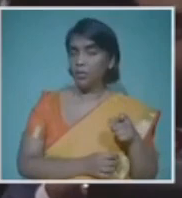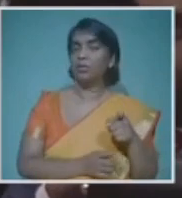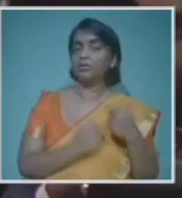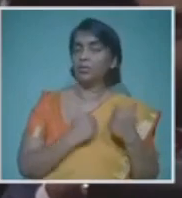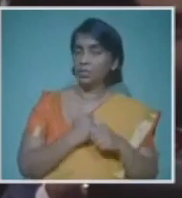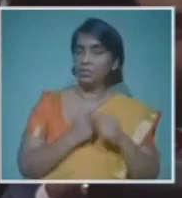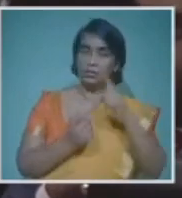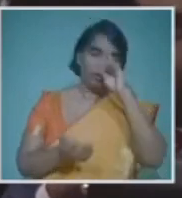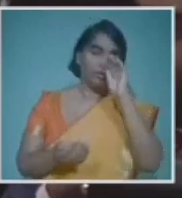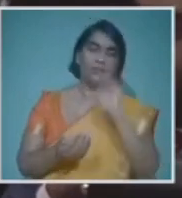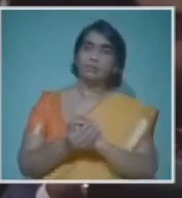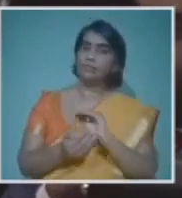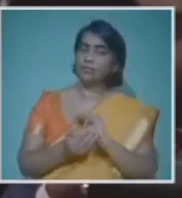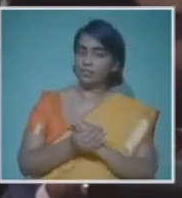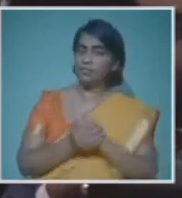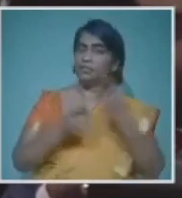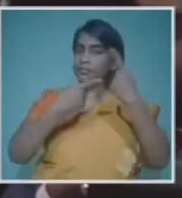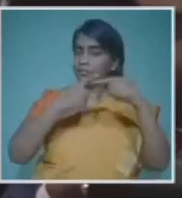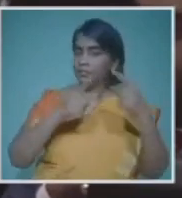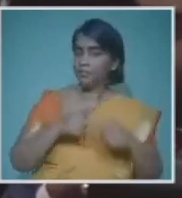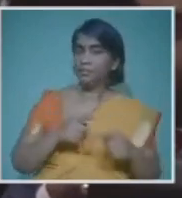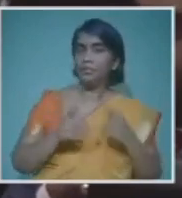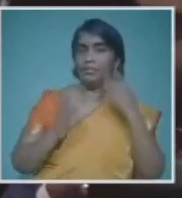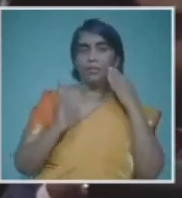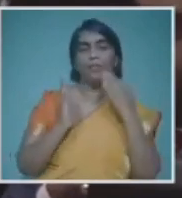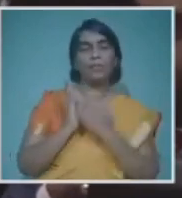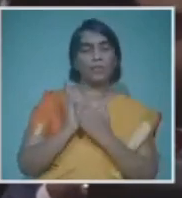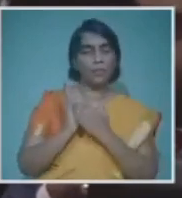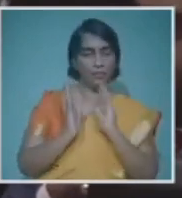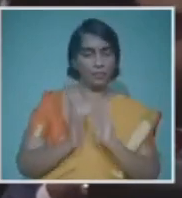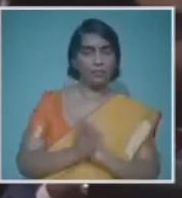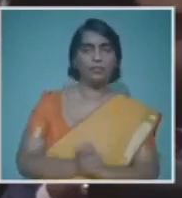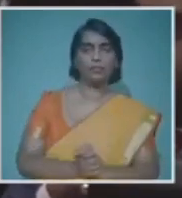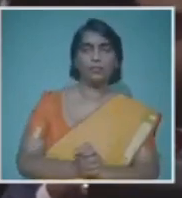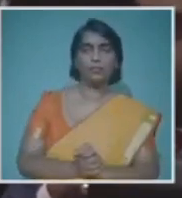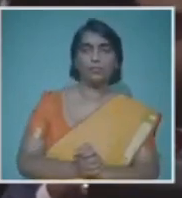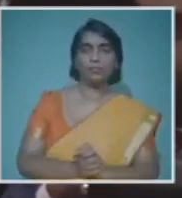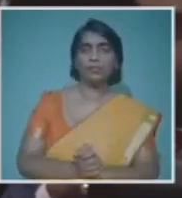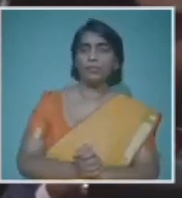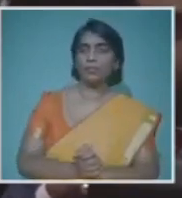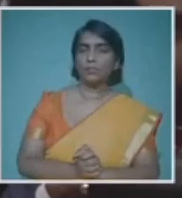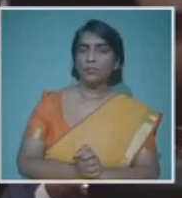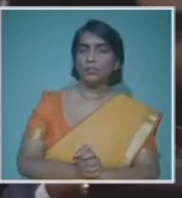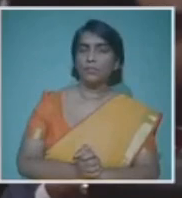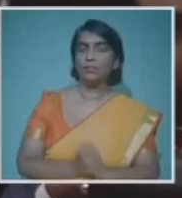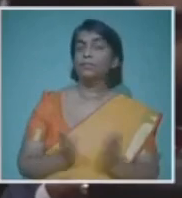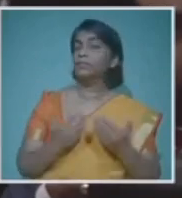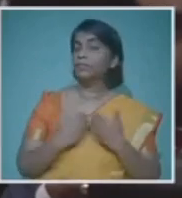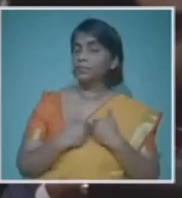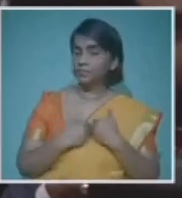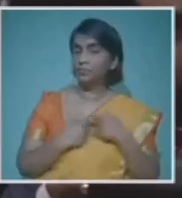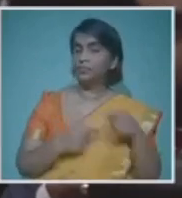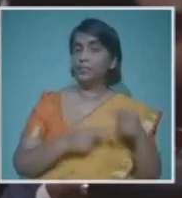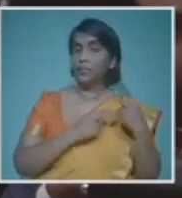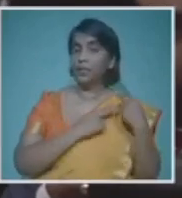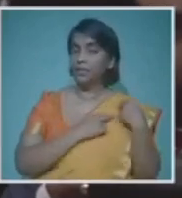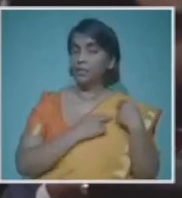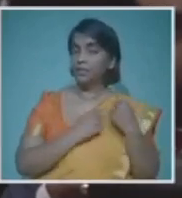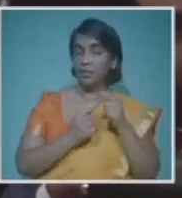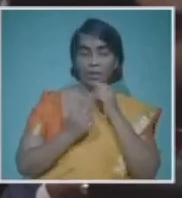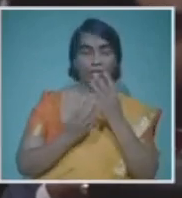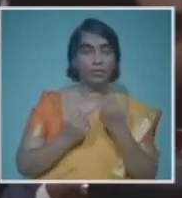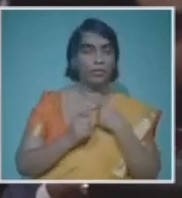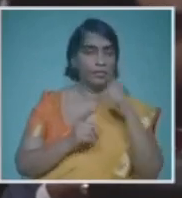සහ රැකබලා ගැනීම යනාදී කරුණු ගණනාවක් ඇතුළත් වෙනවා. අපි මේ වගකීම් භාරගත්ත